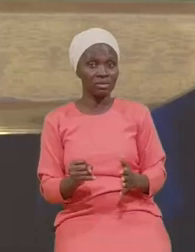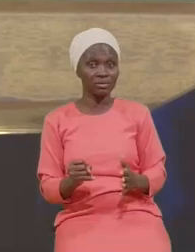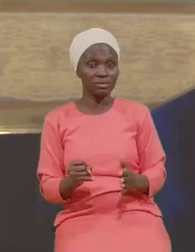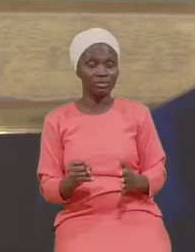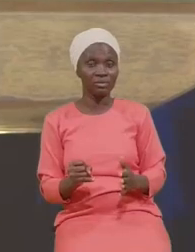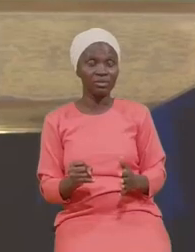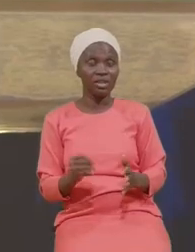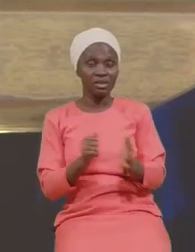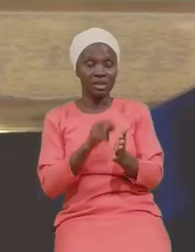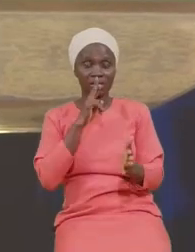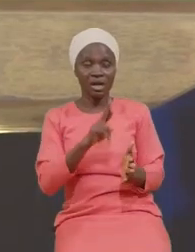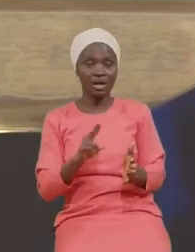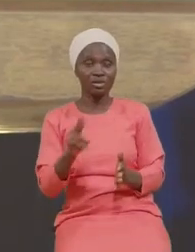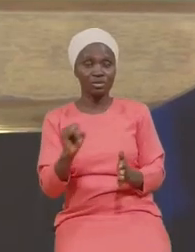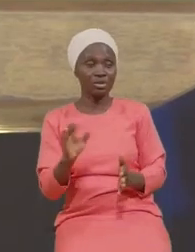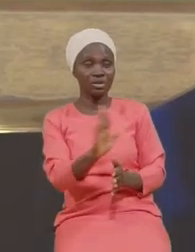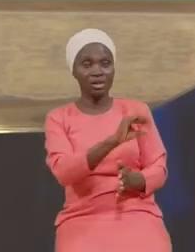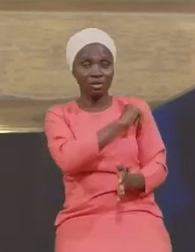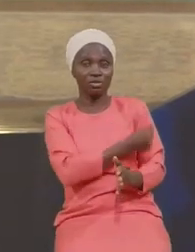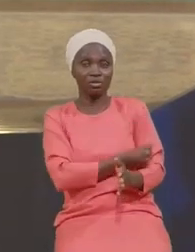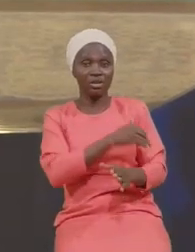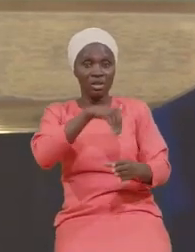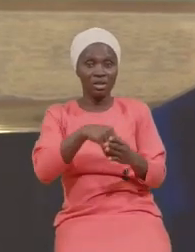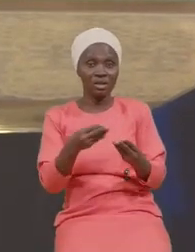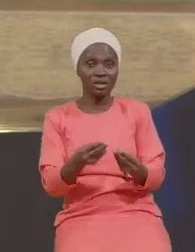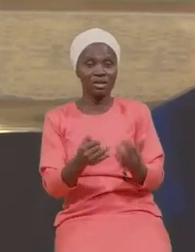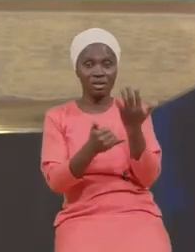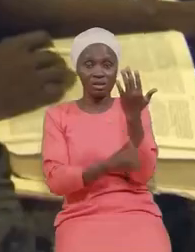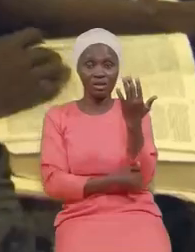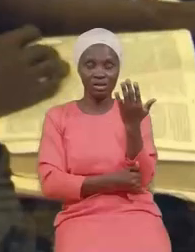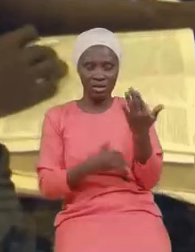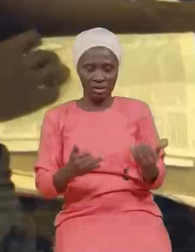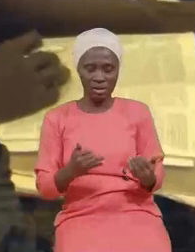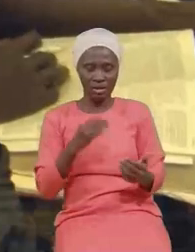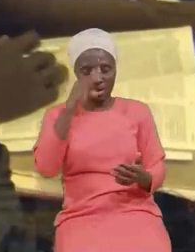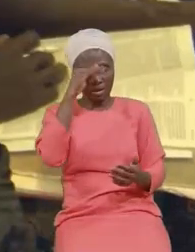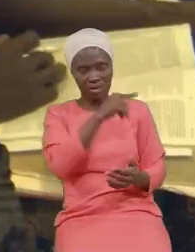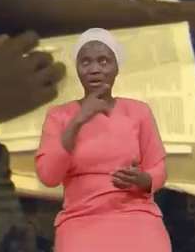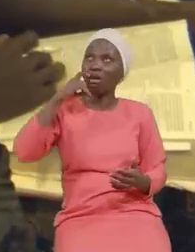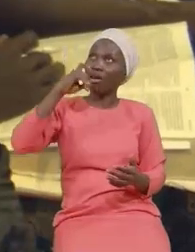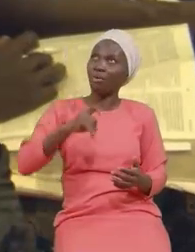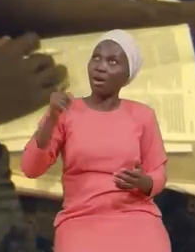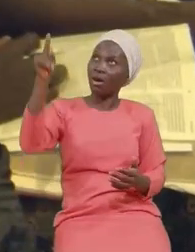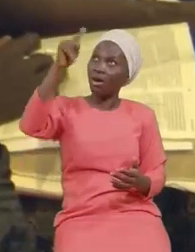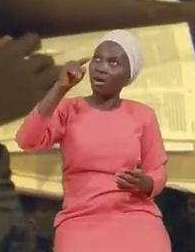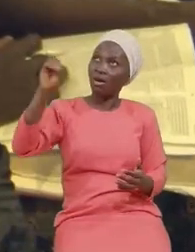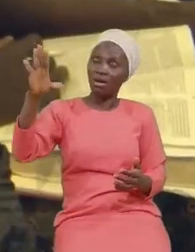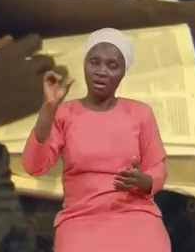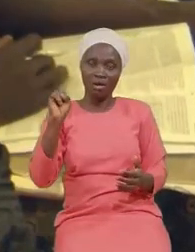élusiens tous les tous les ennemis là qui usent l'autre côté du pays il a dit